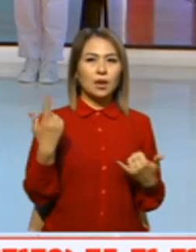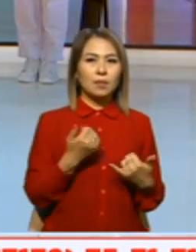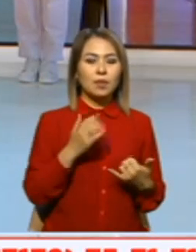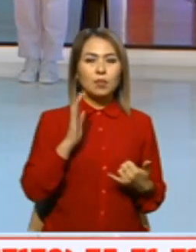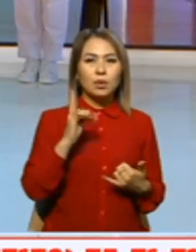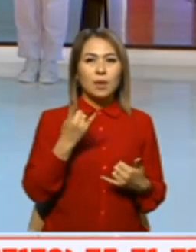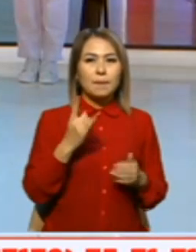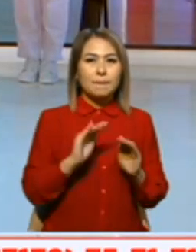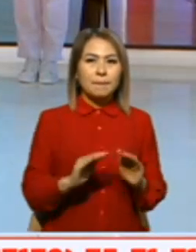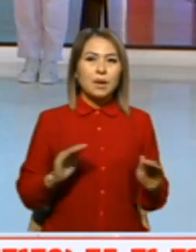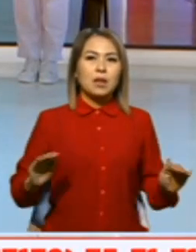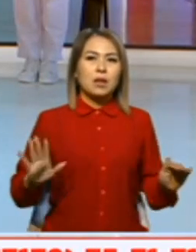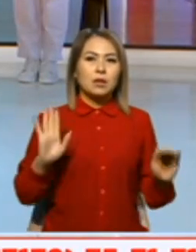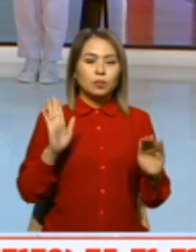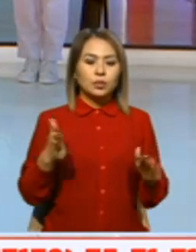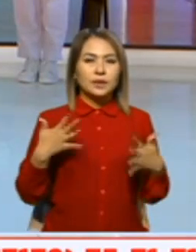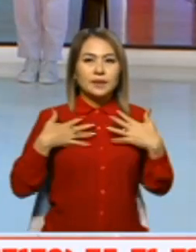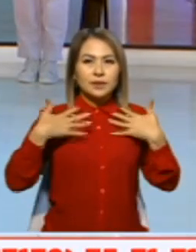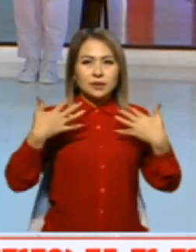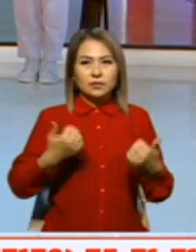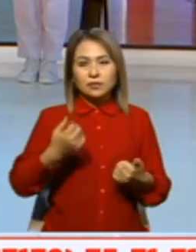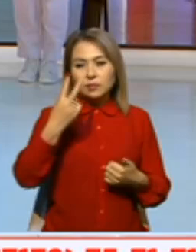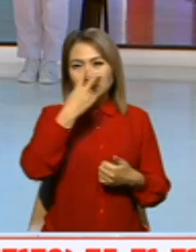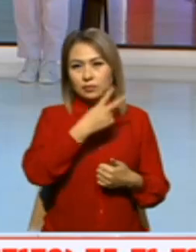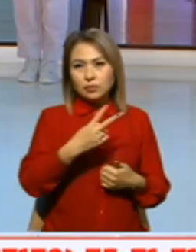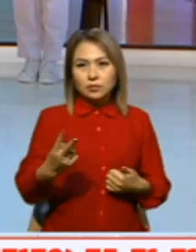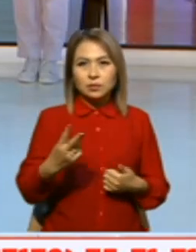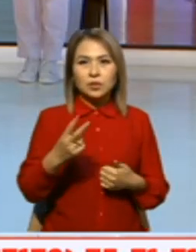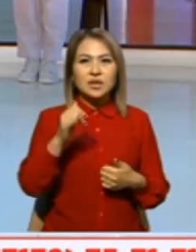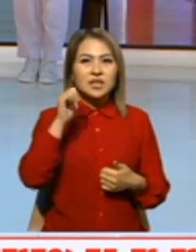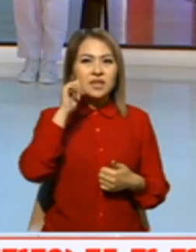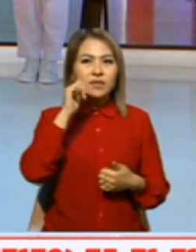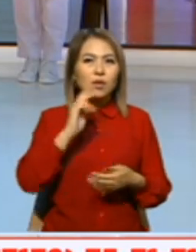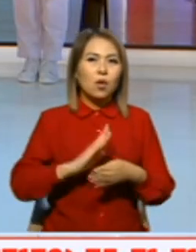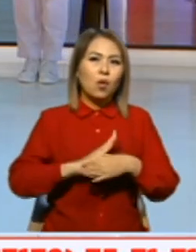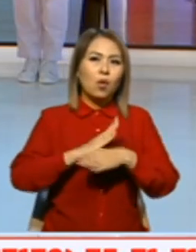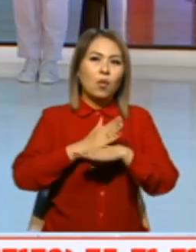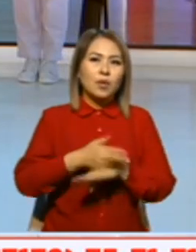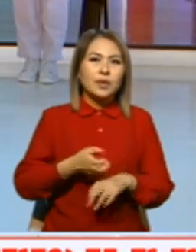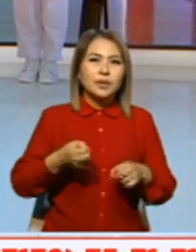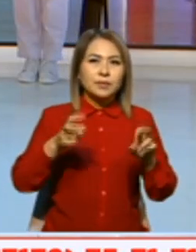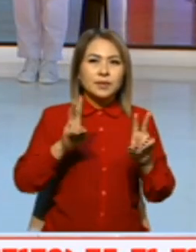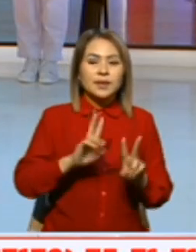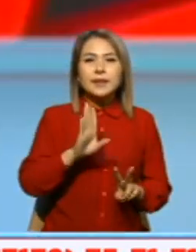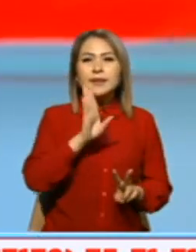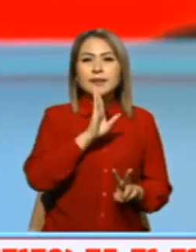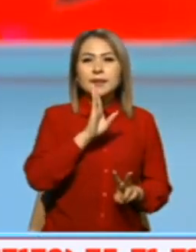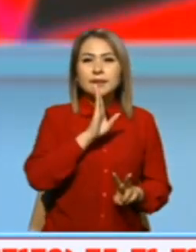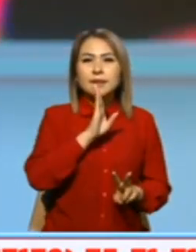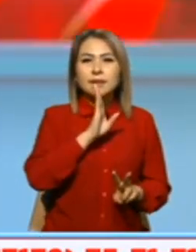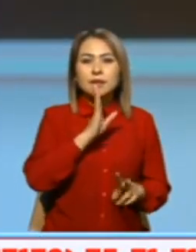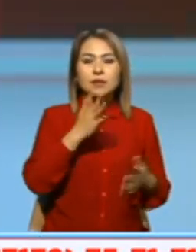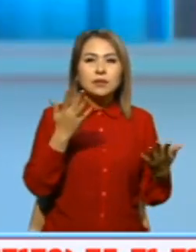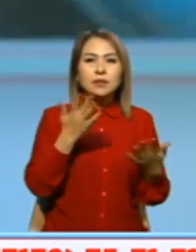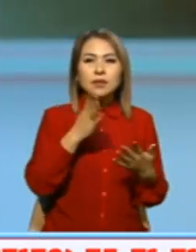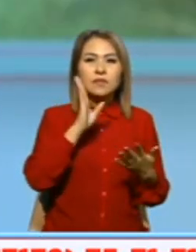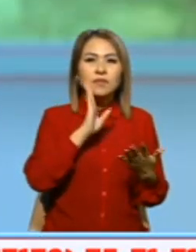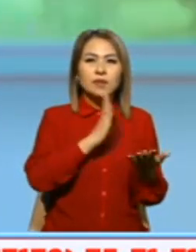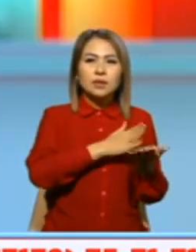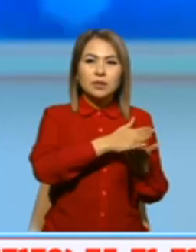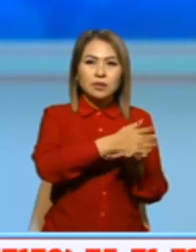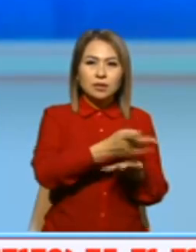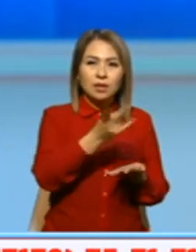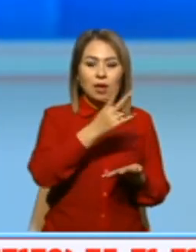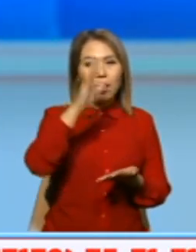балалардың денсаулығына қатысты сіздердің сауалдарыңызға жауап береміз. Ертең студияға келетін мамандар, қыз балалар неге гинекологқа тексерілу